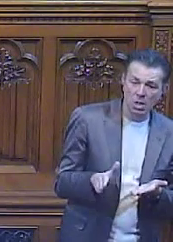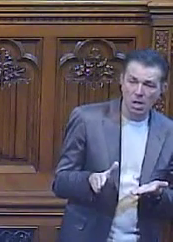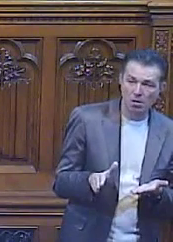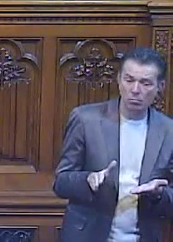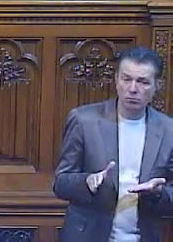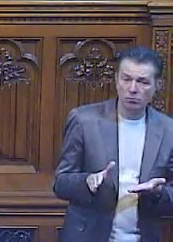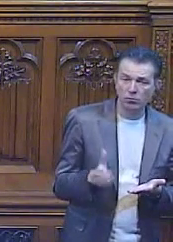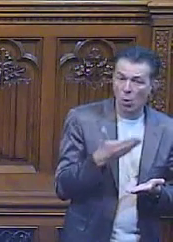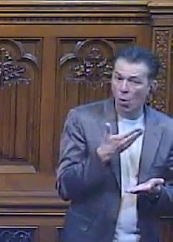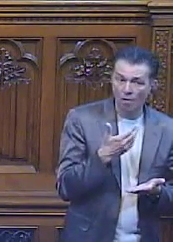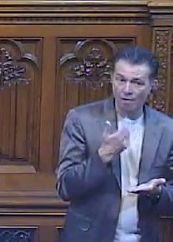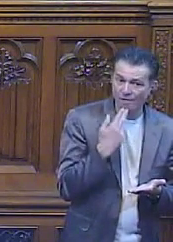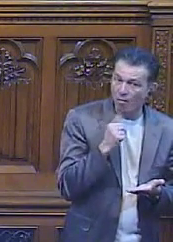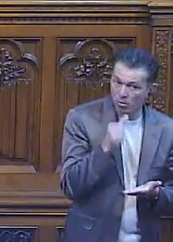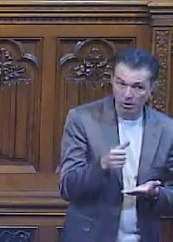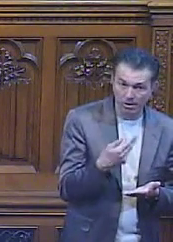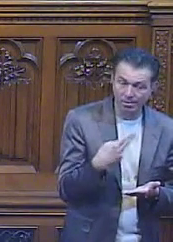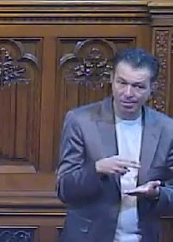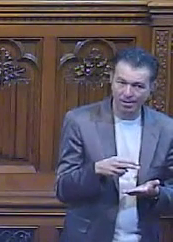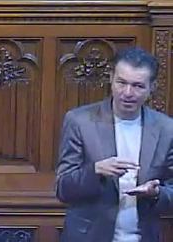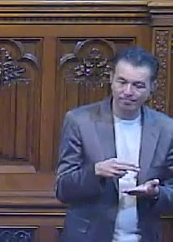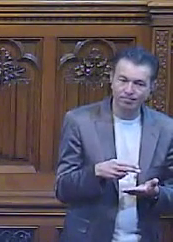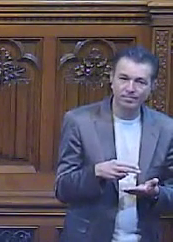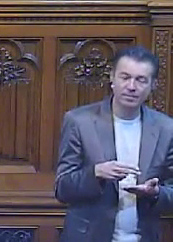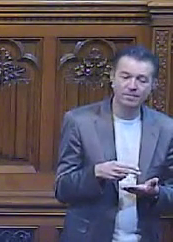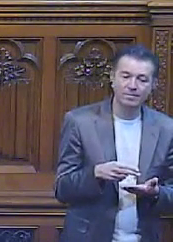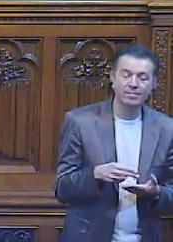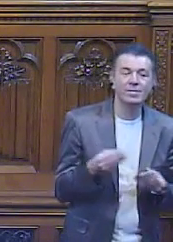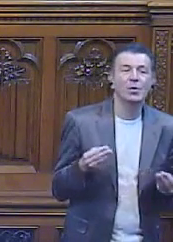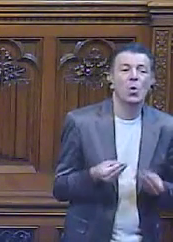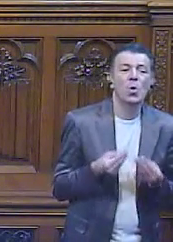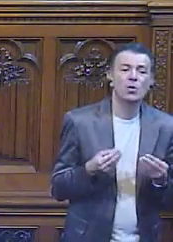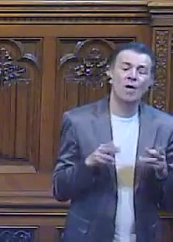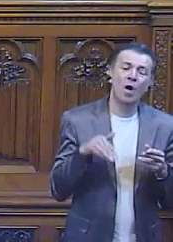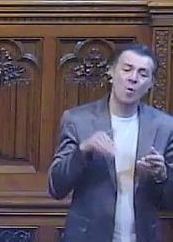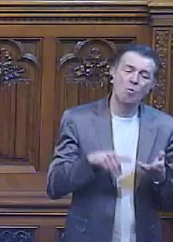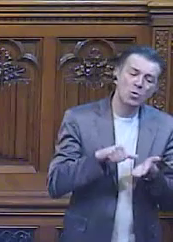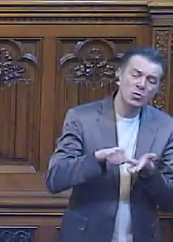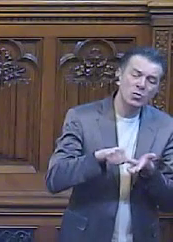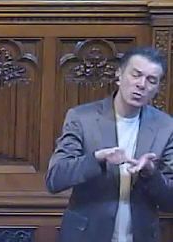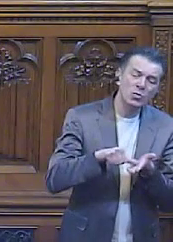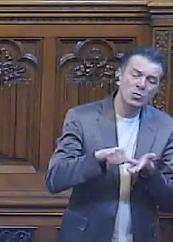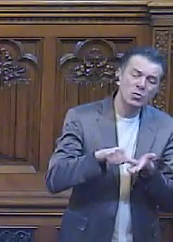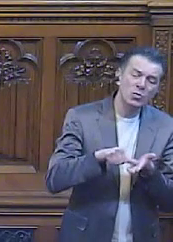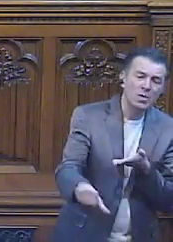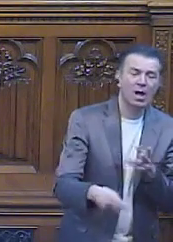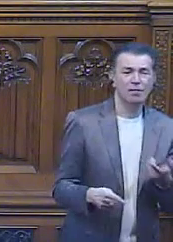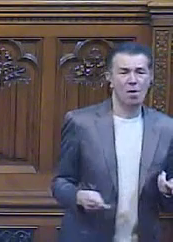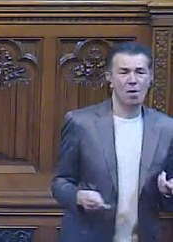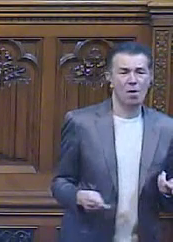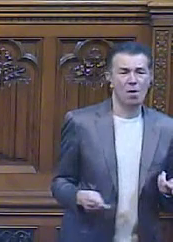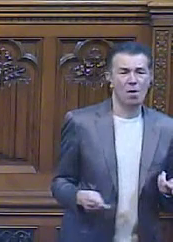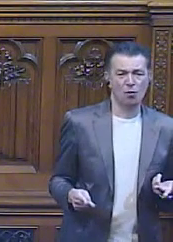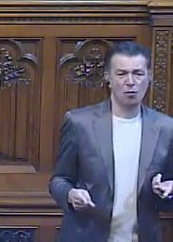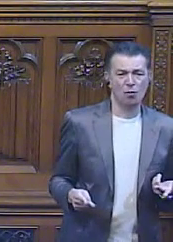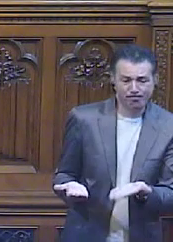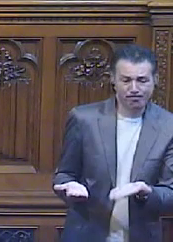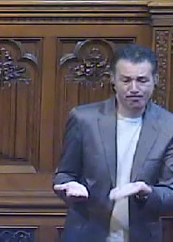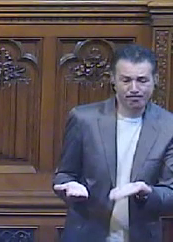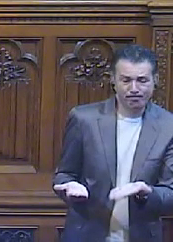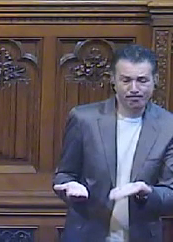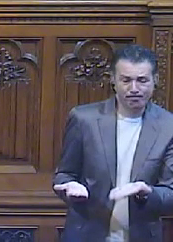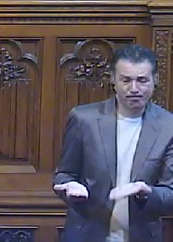nicht leisten wollen, sondern warum wir sie leisten müssen. Wir müssen sie nämlich leisten, weil wir in